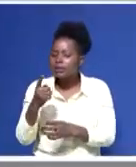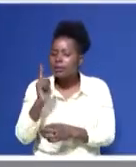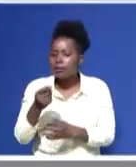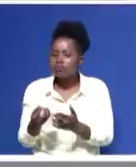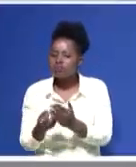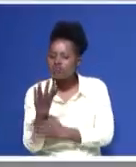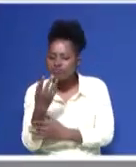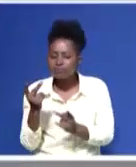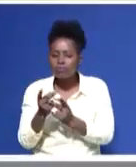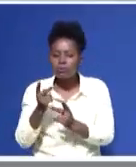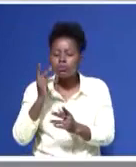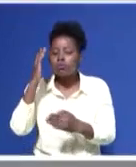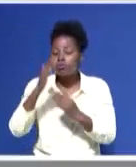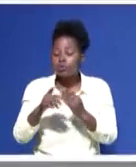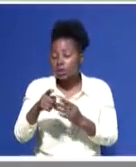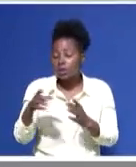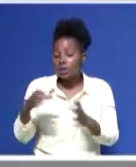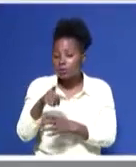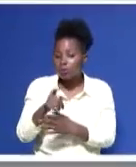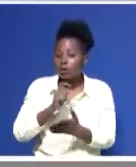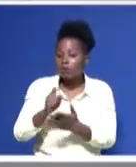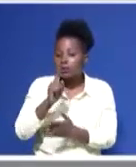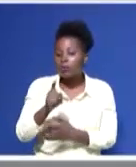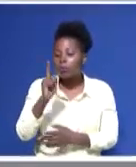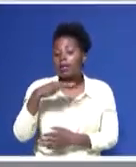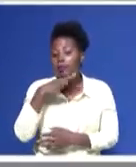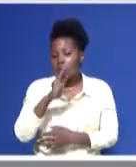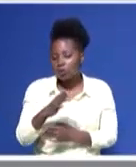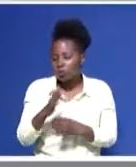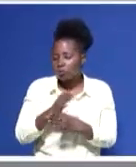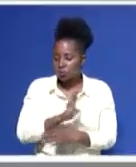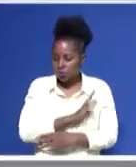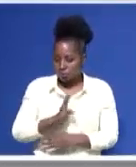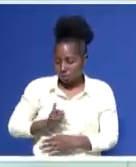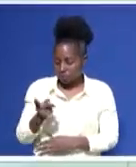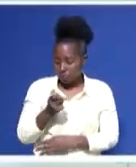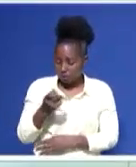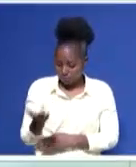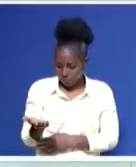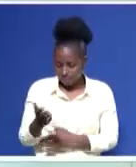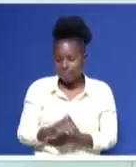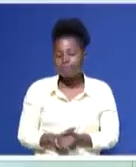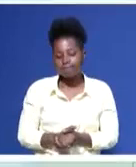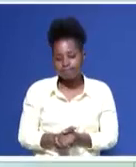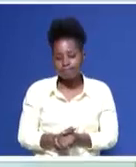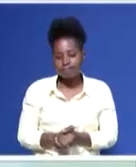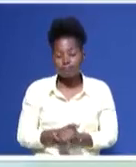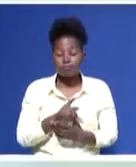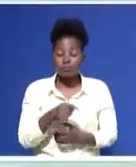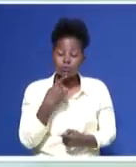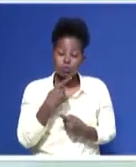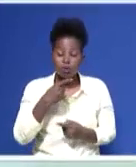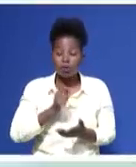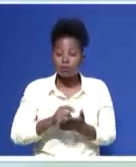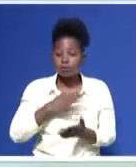na hatima ya kikao hicho kwa hao wanafunzi ambao walikuwa wana malalamiko yao kuhusiana na bodi ya mikopo. Haya wanaozungumza wanafunzi wetu wa Chuo